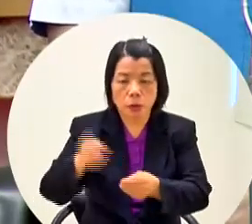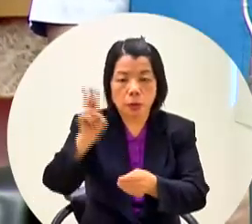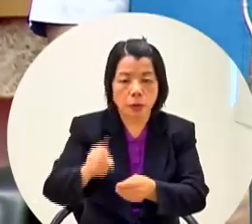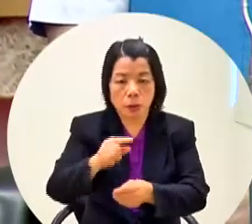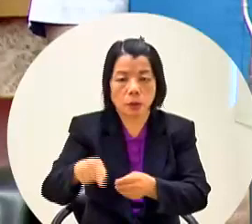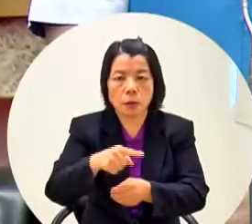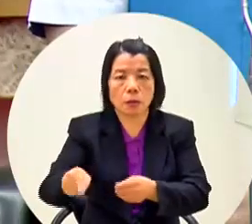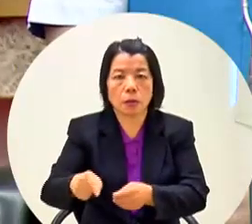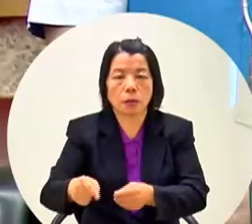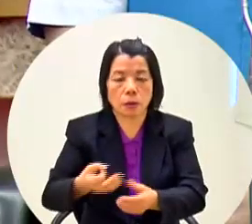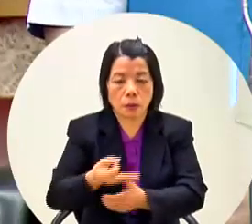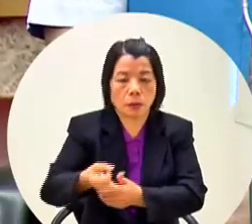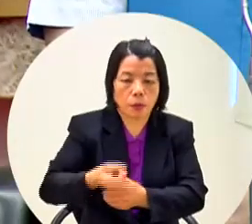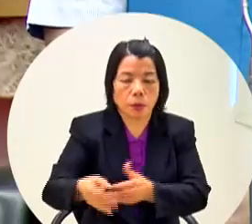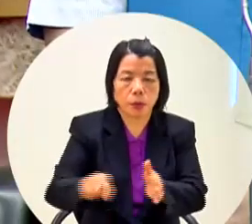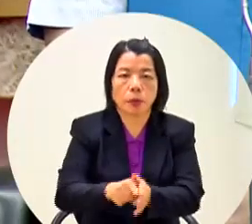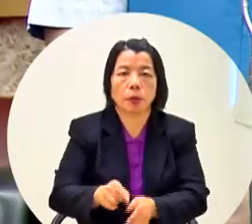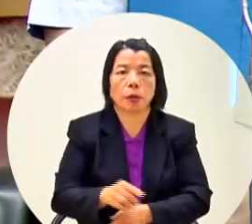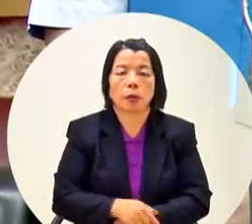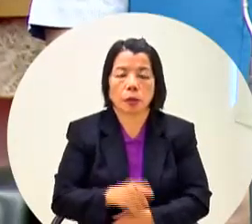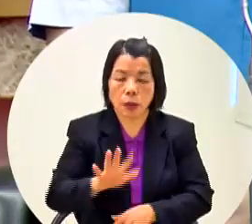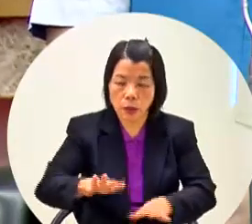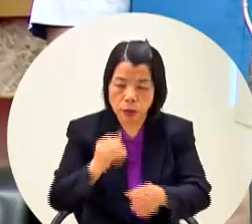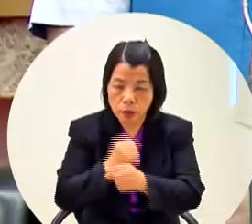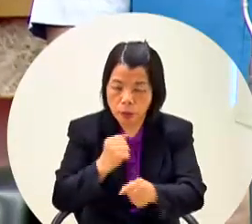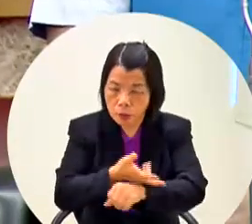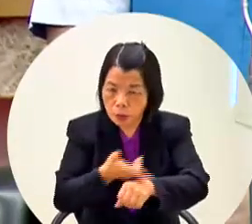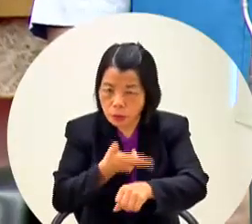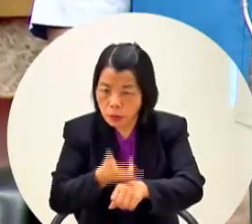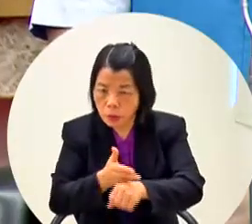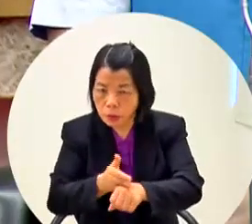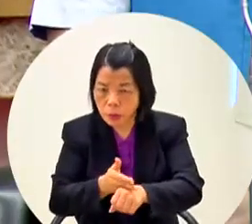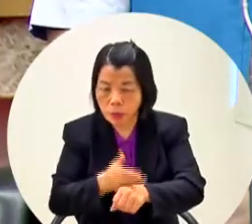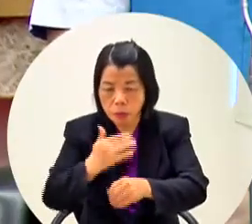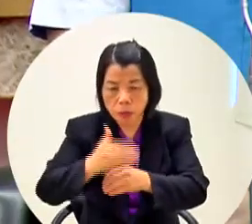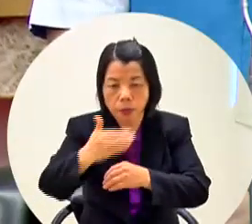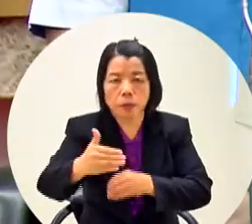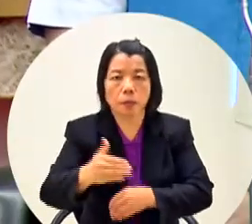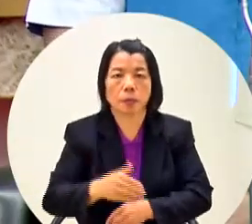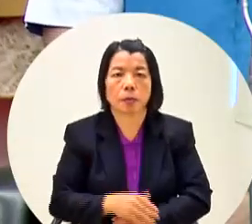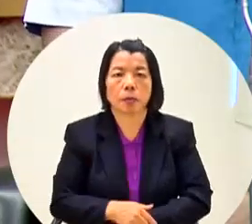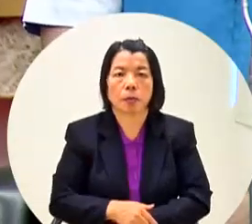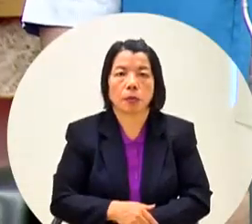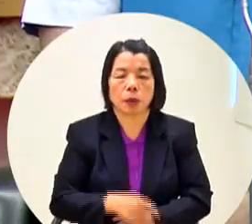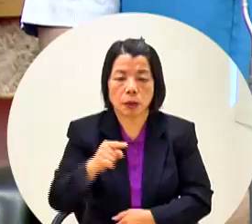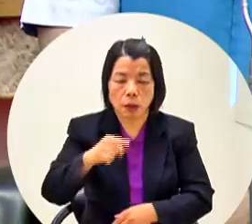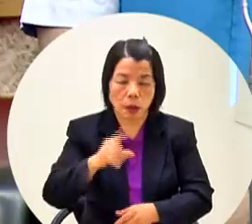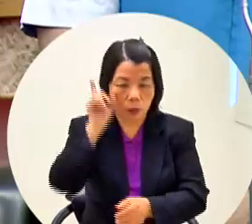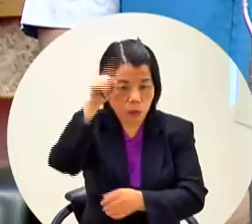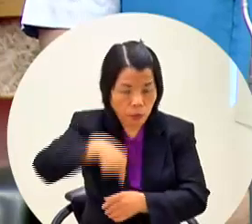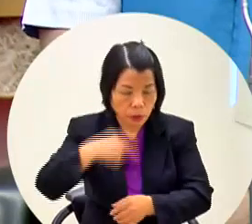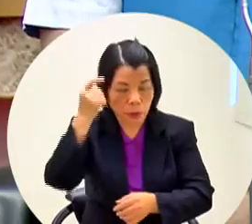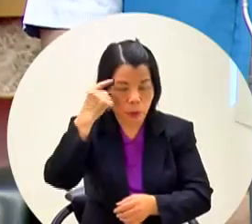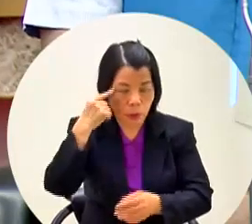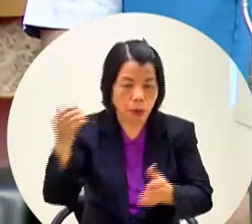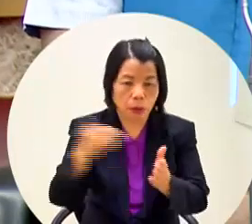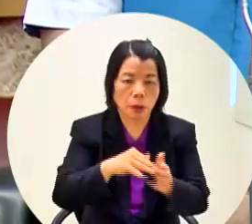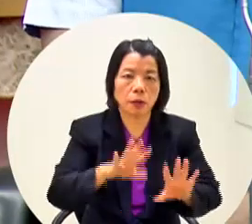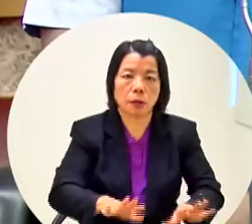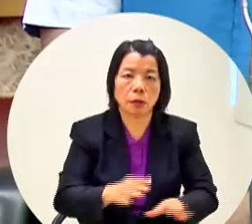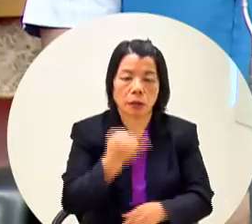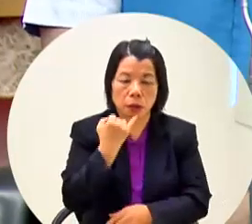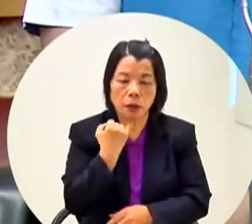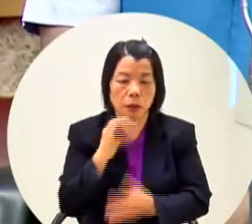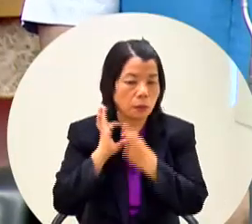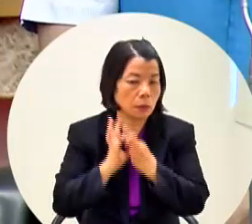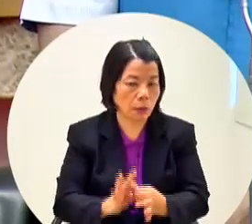现在都市，现在看现在的进度，现在科技的进度可以电子支付。所以说你看他们的传统的思考到现在还可以